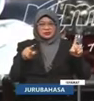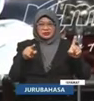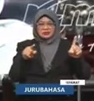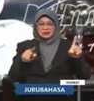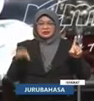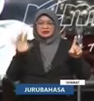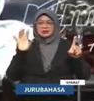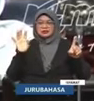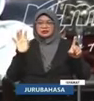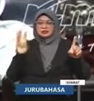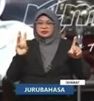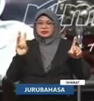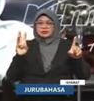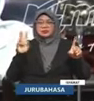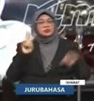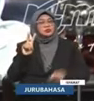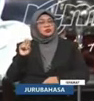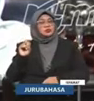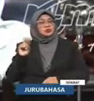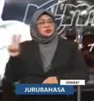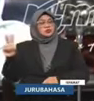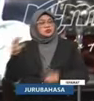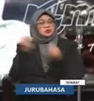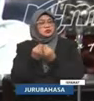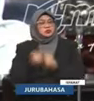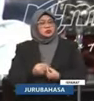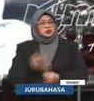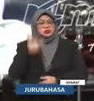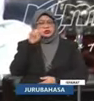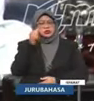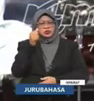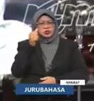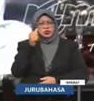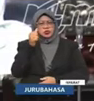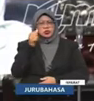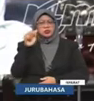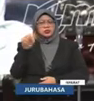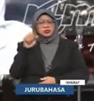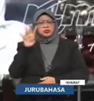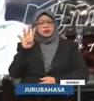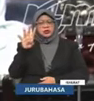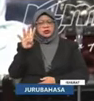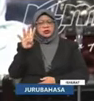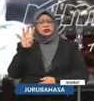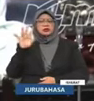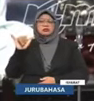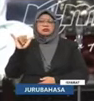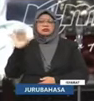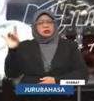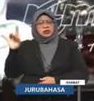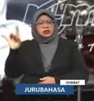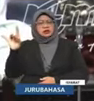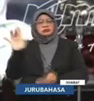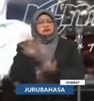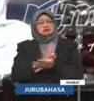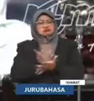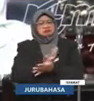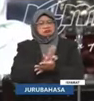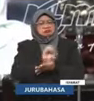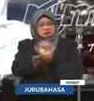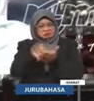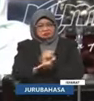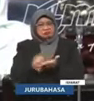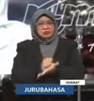enggak Jun dari Tahun 2022 sebanyak 10468 kertas Sesetan